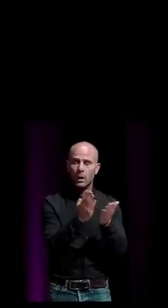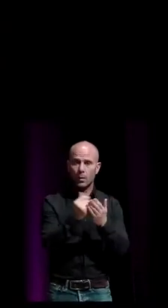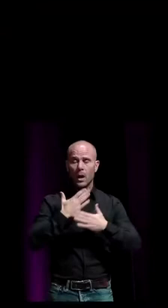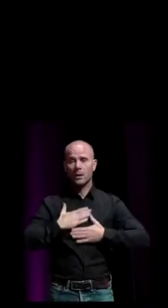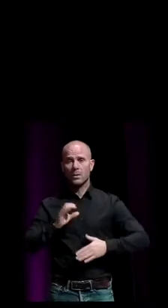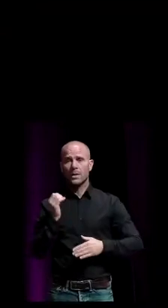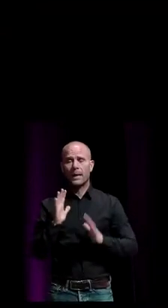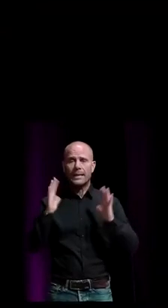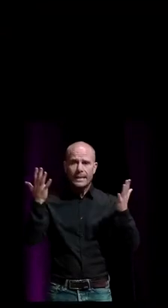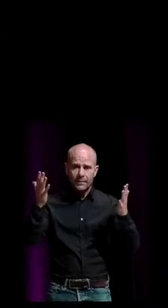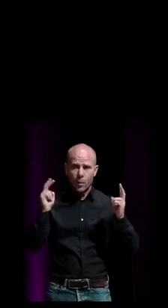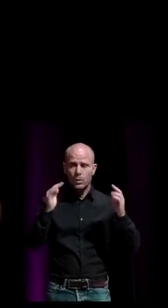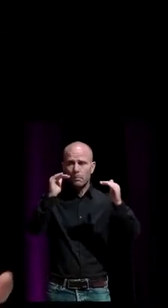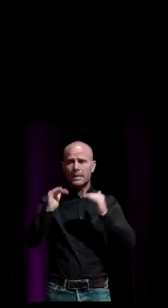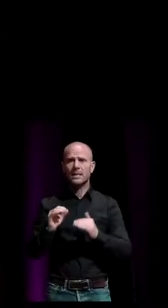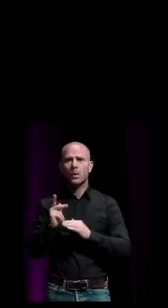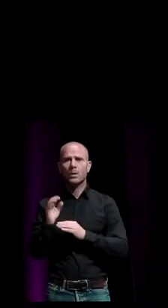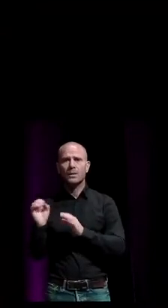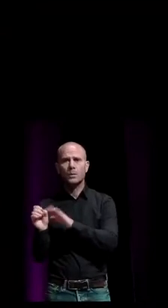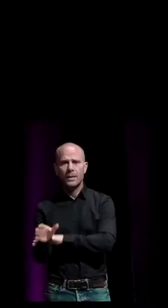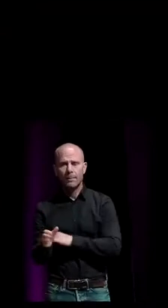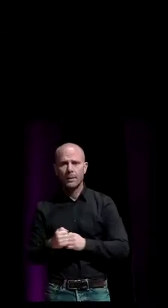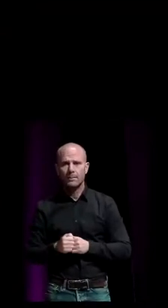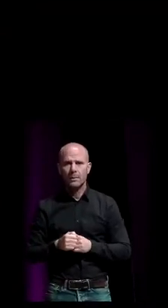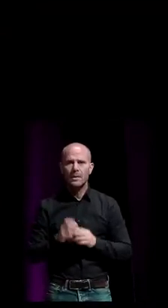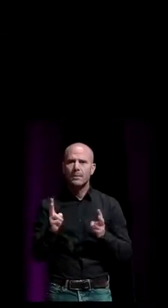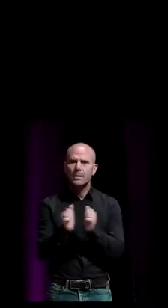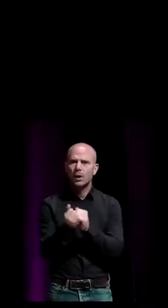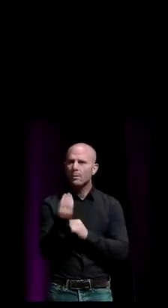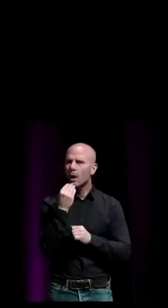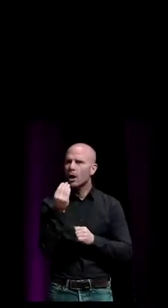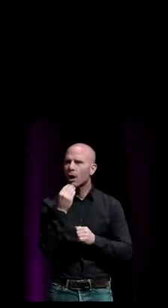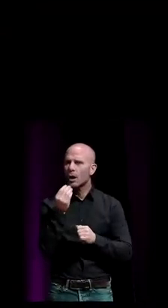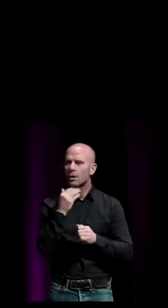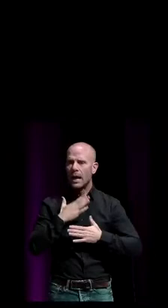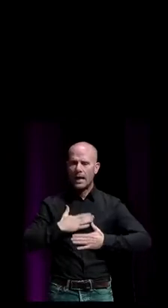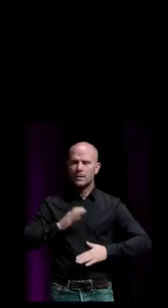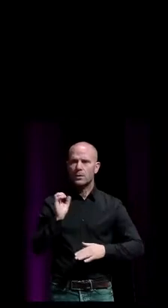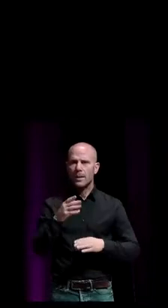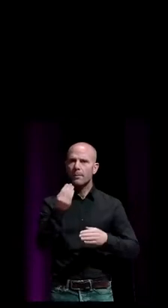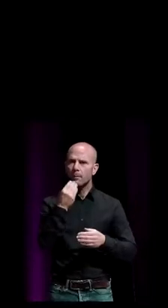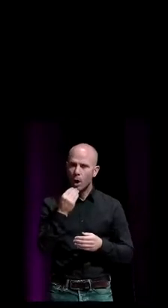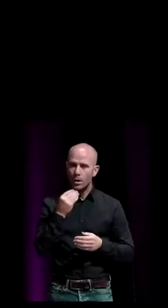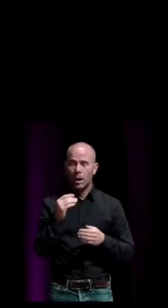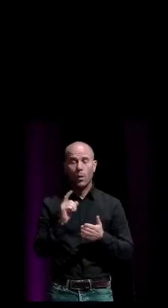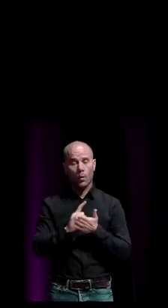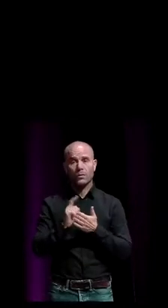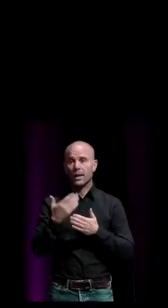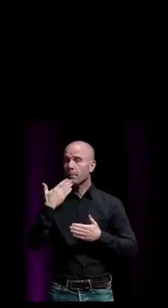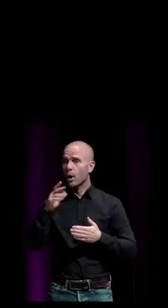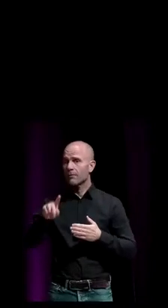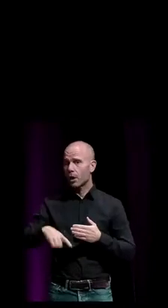lägre koldioxidutsläpp. Hur gör man med mat? Det är precis samma sak där. Hälsosam mat är ju väldigt ofta också bra